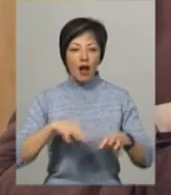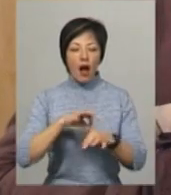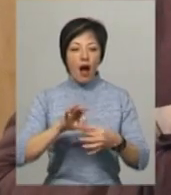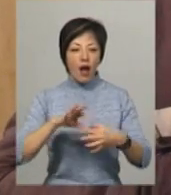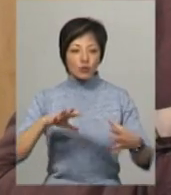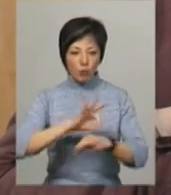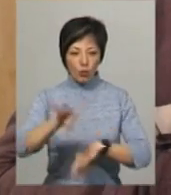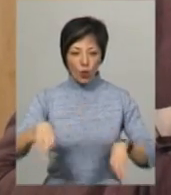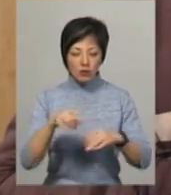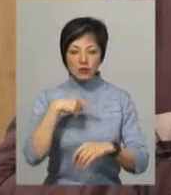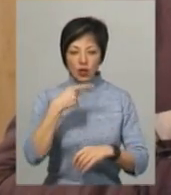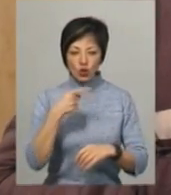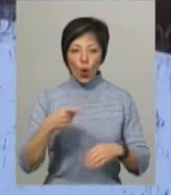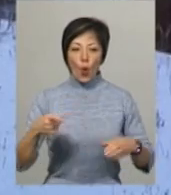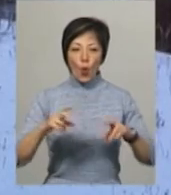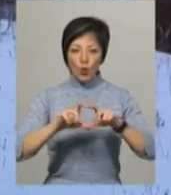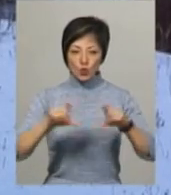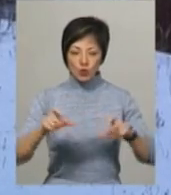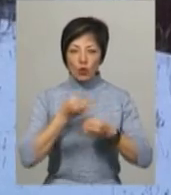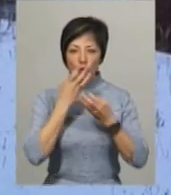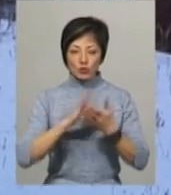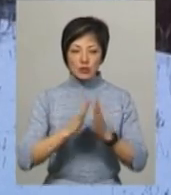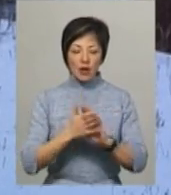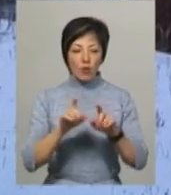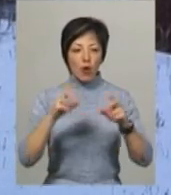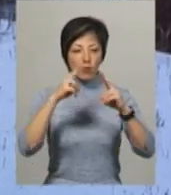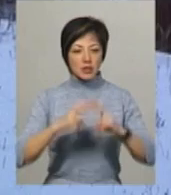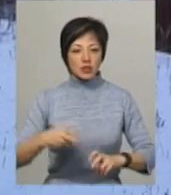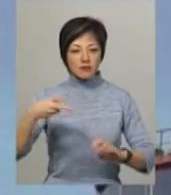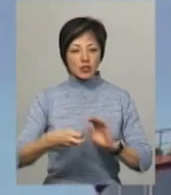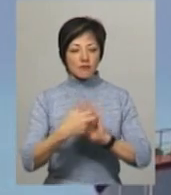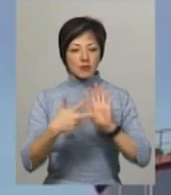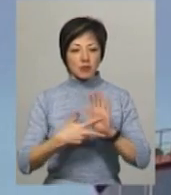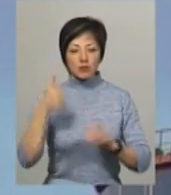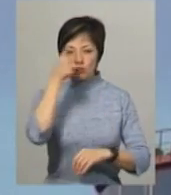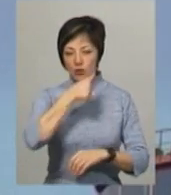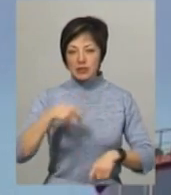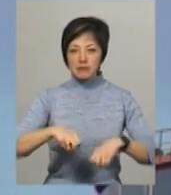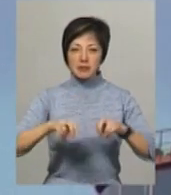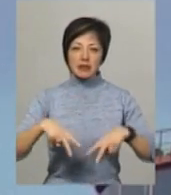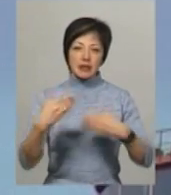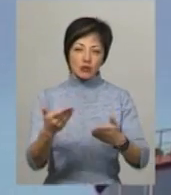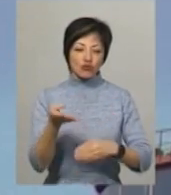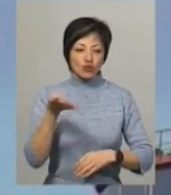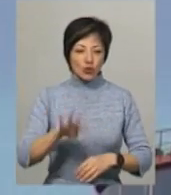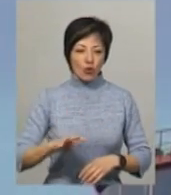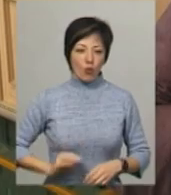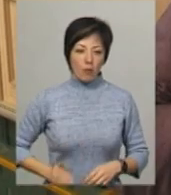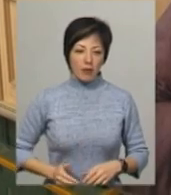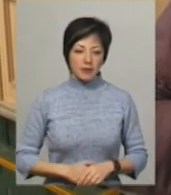інженірингу» Роман Стовбун каже, конструкції в пристойному стані. Об'єкти обстежили у 2018-му фахівці їхньої та ще чотирьох